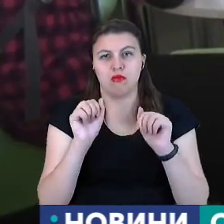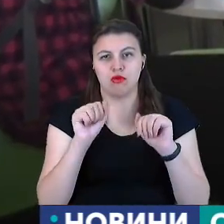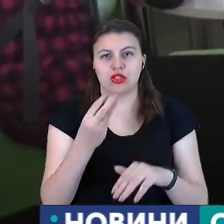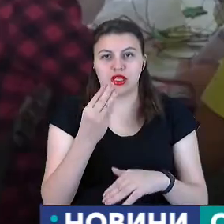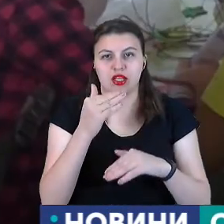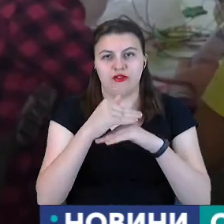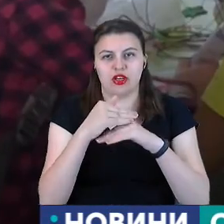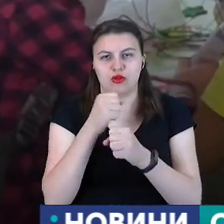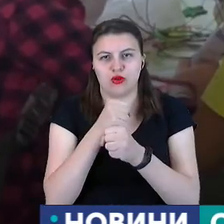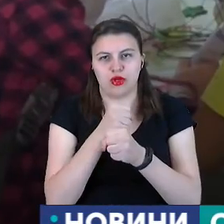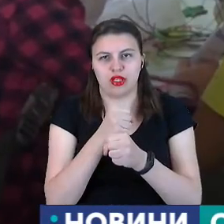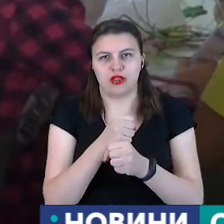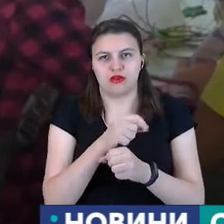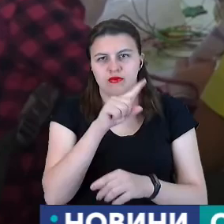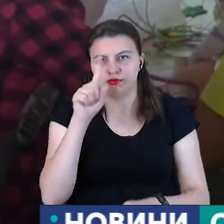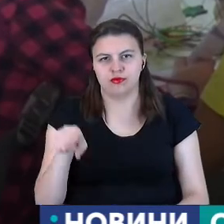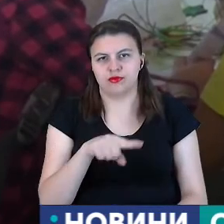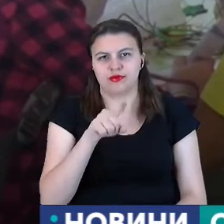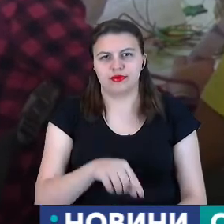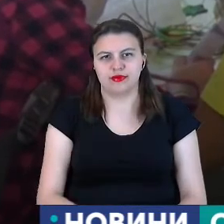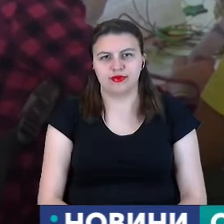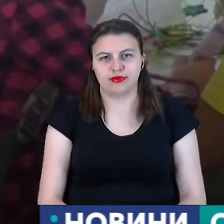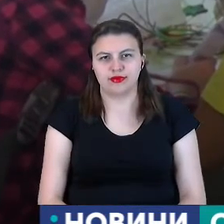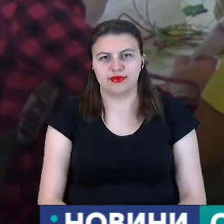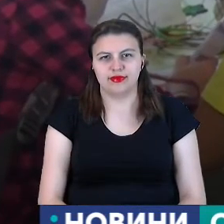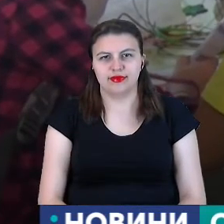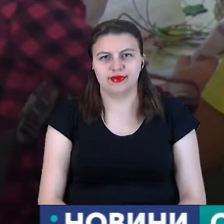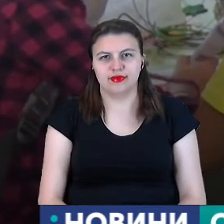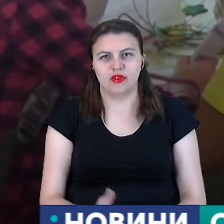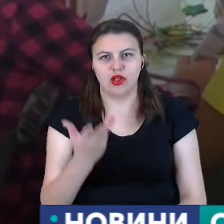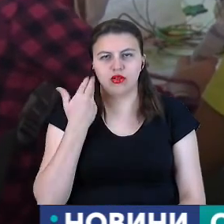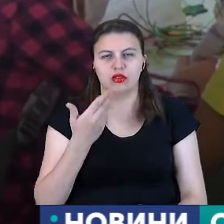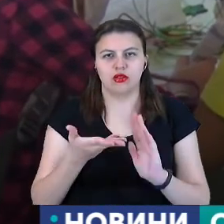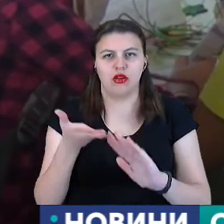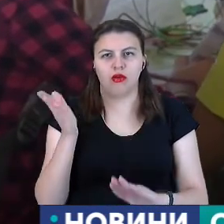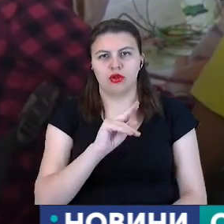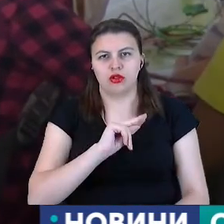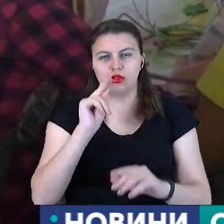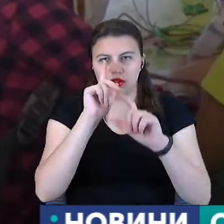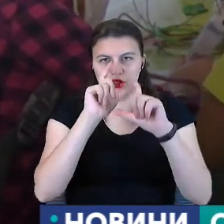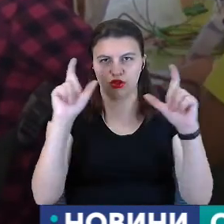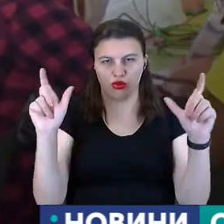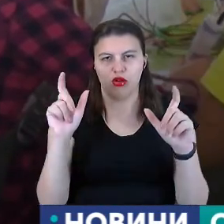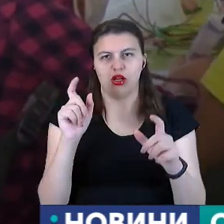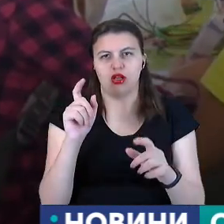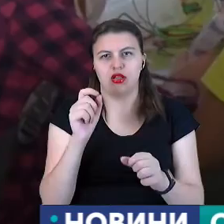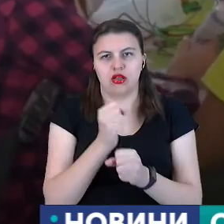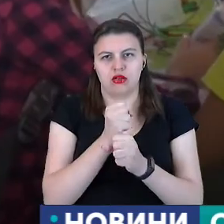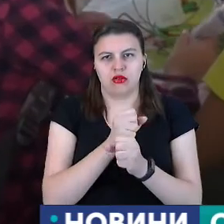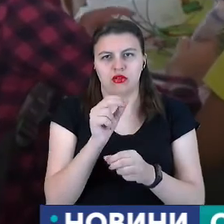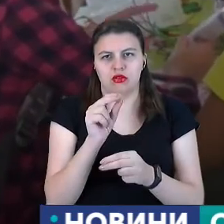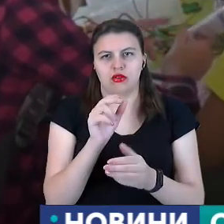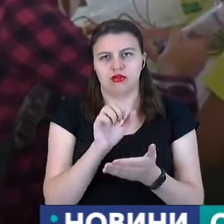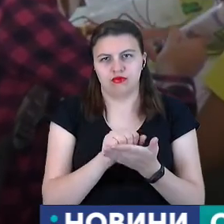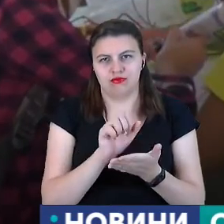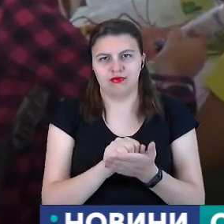Кирило. Ось я коли приходив зі школи, робив уроки і по вечорам, по часу двом уділяв таким роботам. І